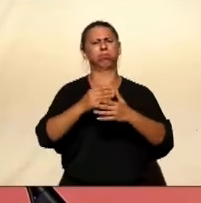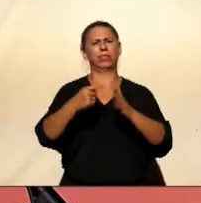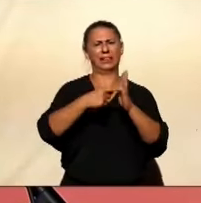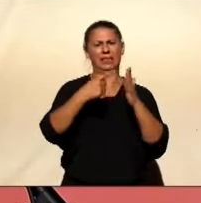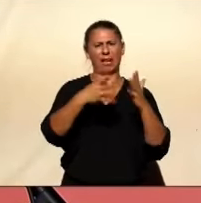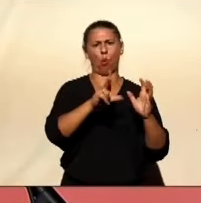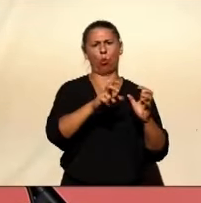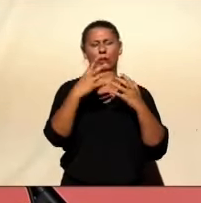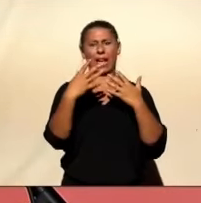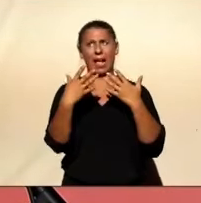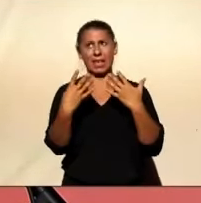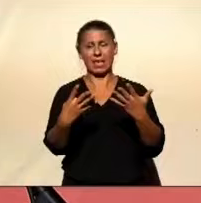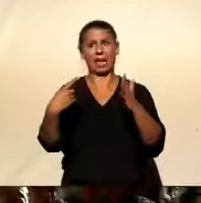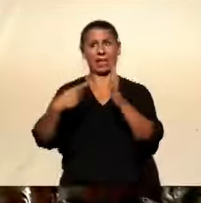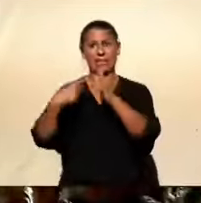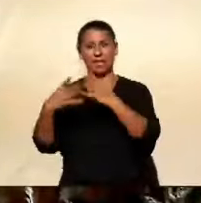1989-1991,